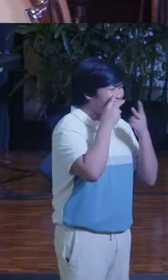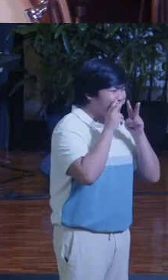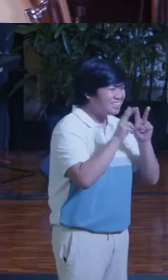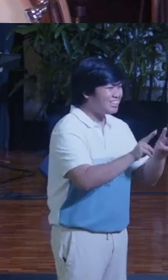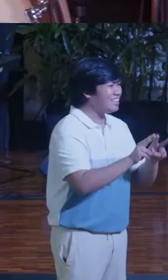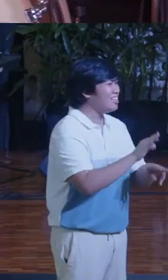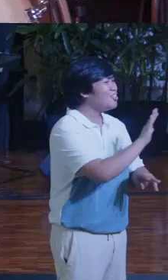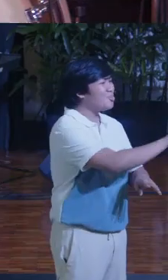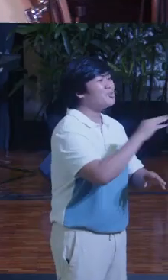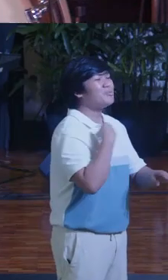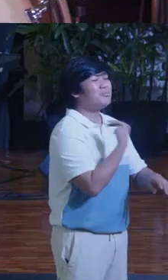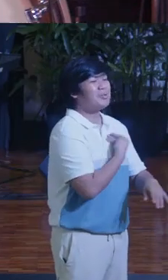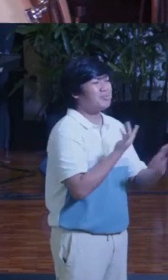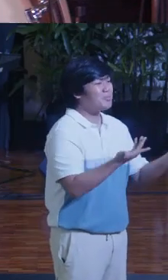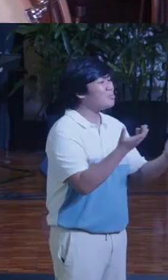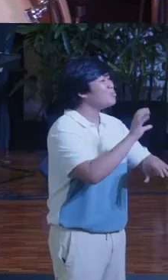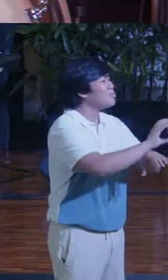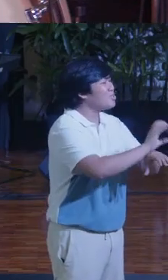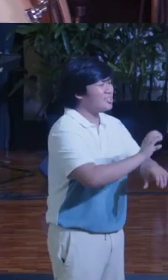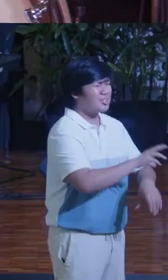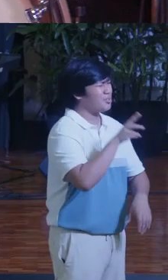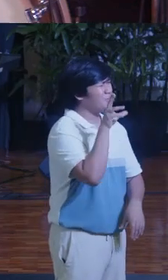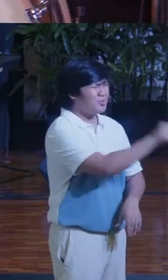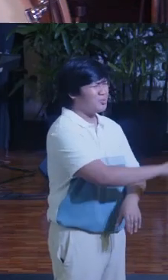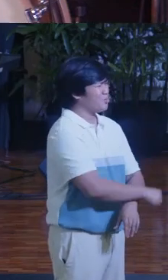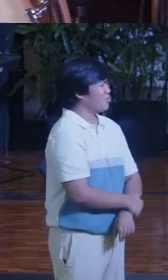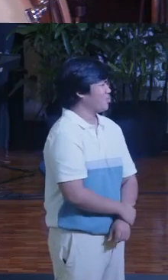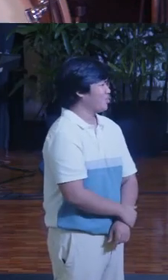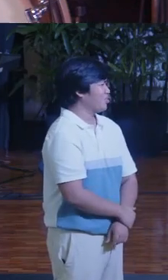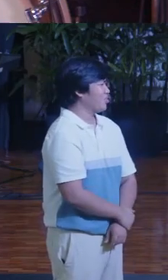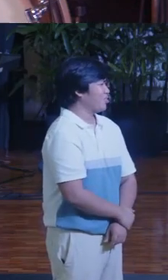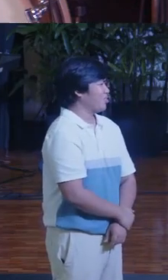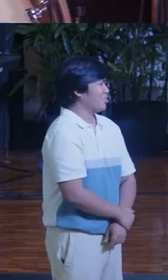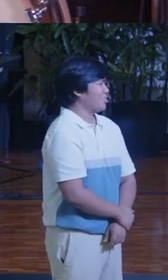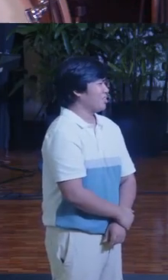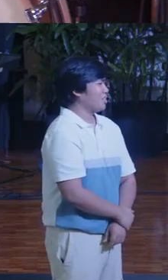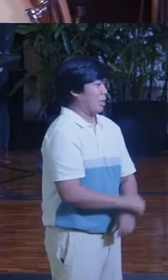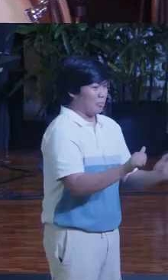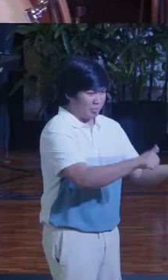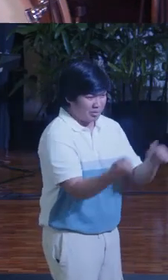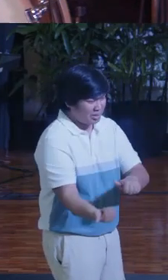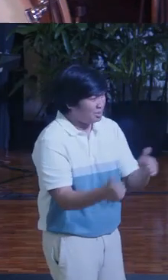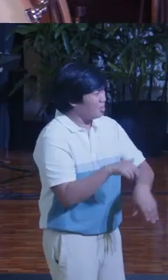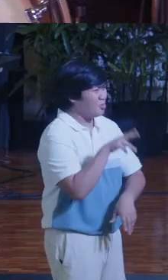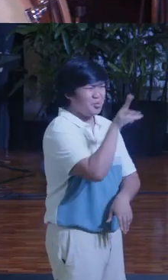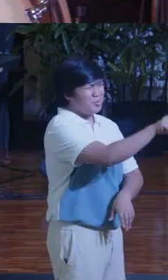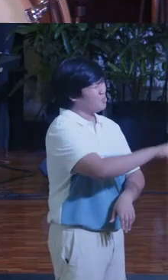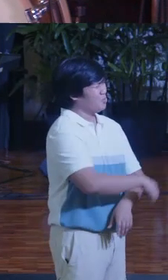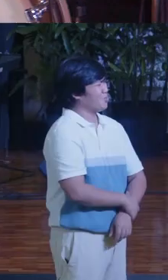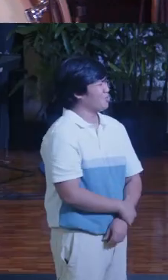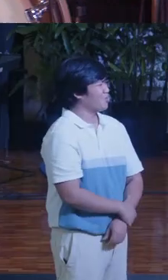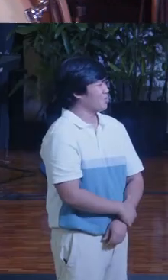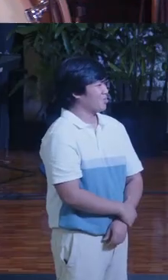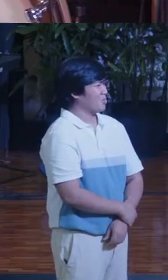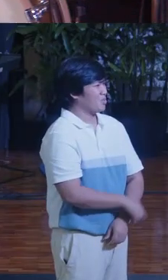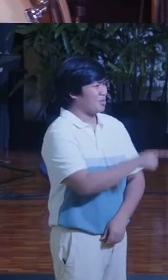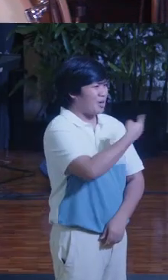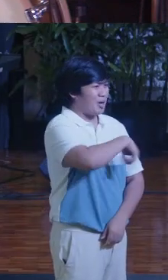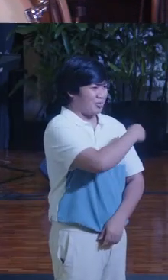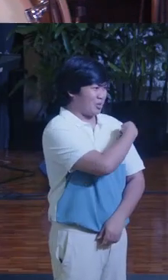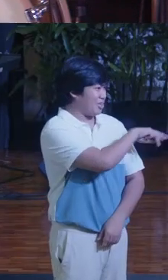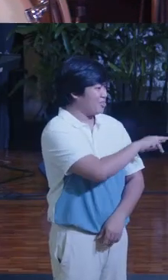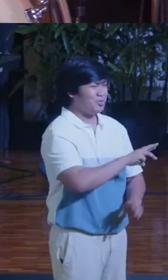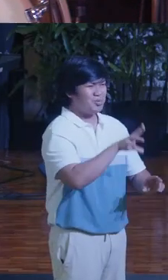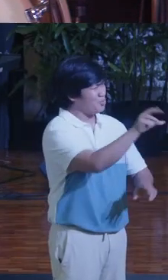Hindi po yan ang nagliligtas. Hindi po ang ating relihiyon, kundi ang ating